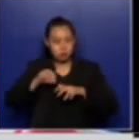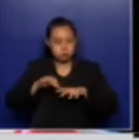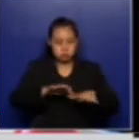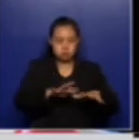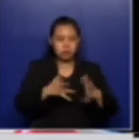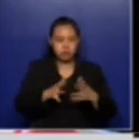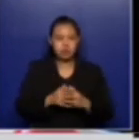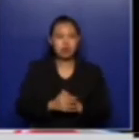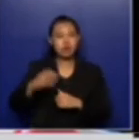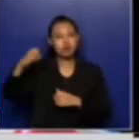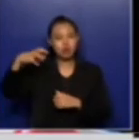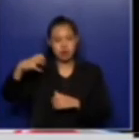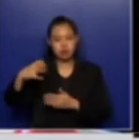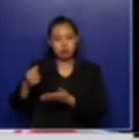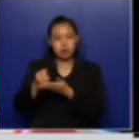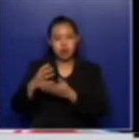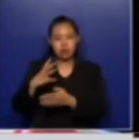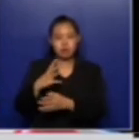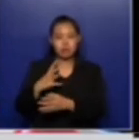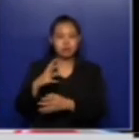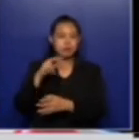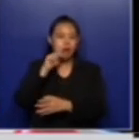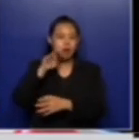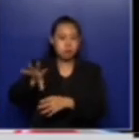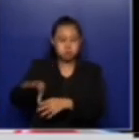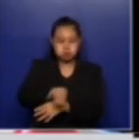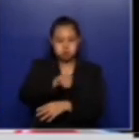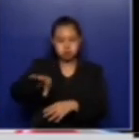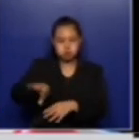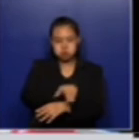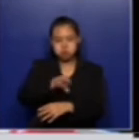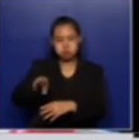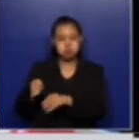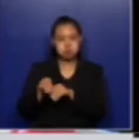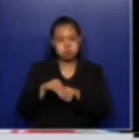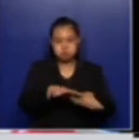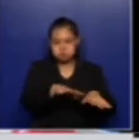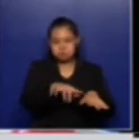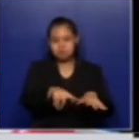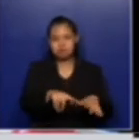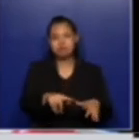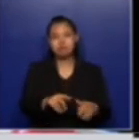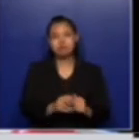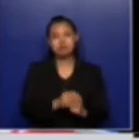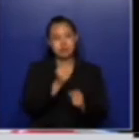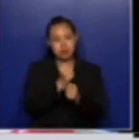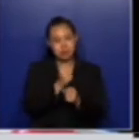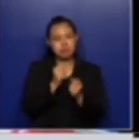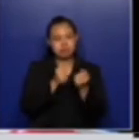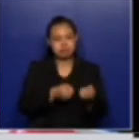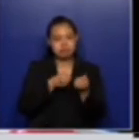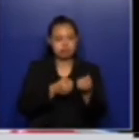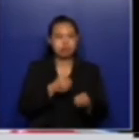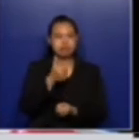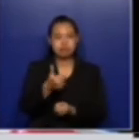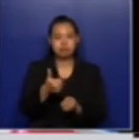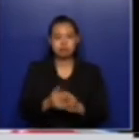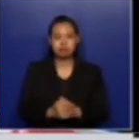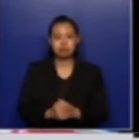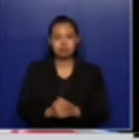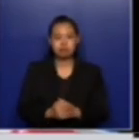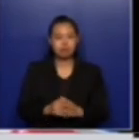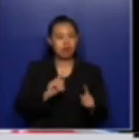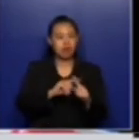ำซึ่งจะลดต้นทุนในการเอาน้ำที่จะใช้ในเรื่องของเกษตรกรได้สิ่งต่างๆเหล่านี้ค่ะ